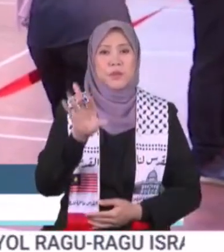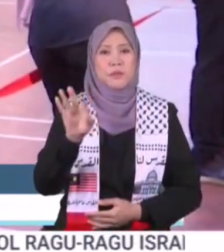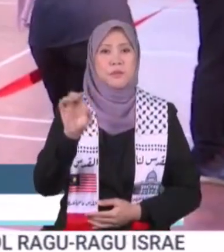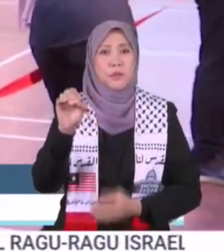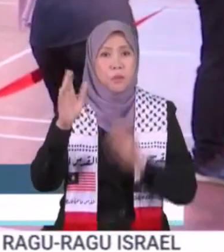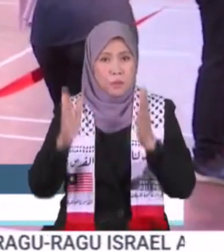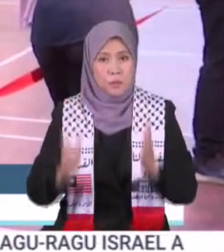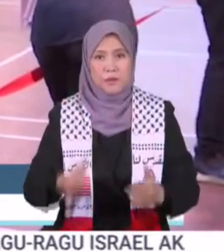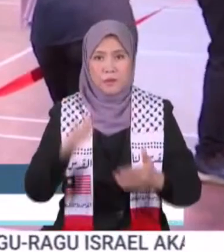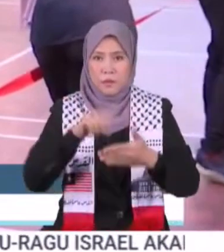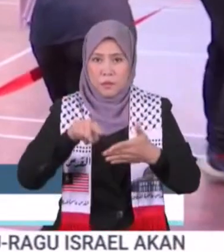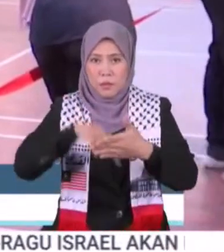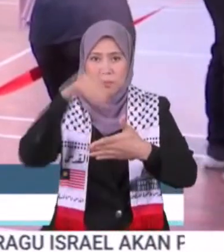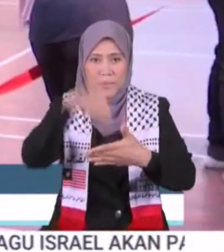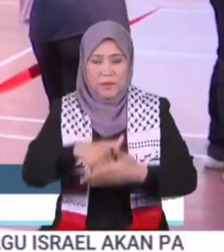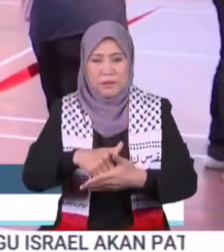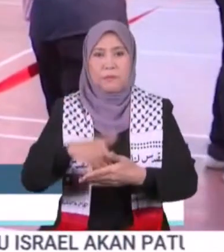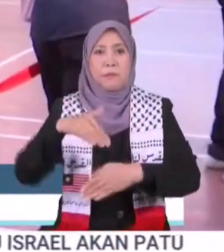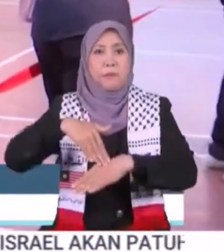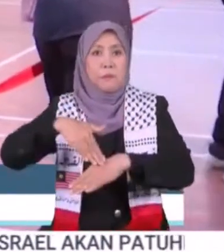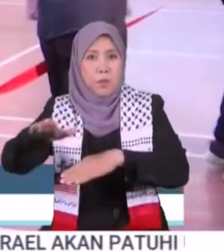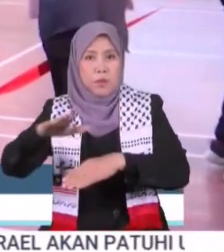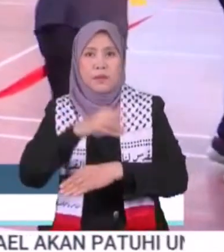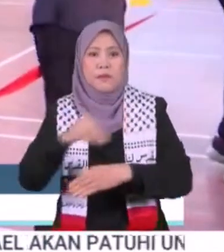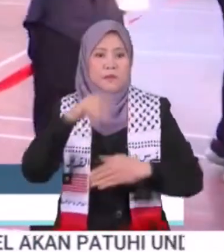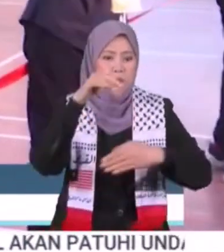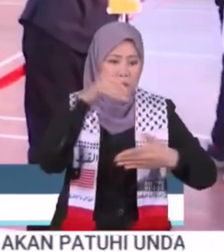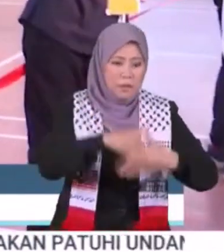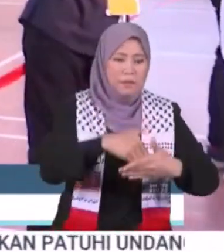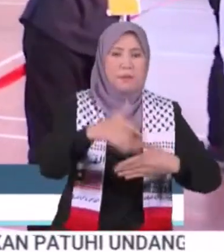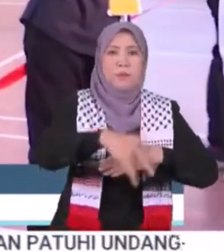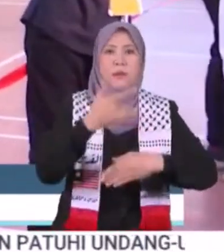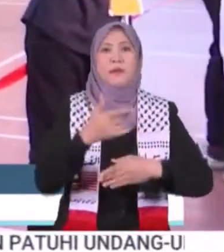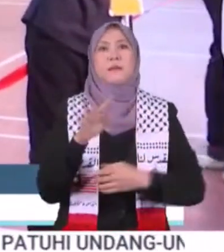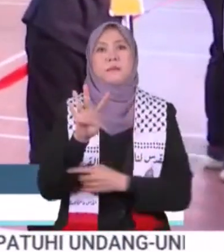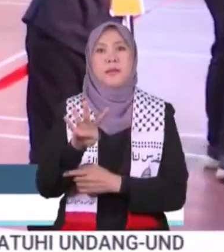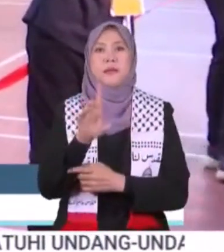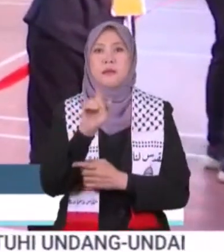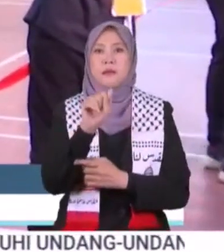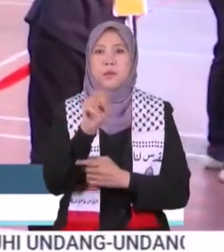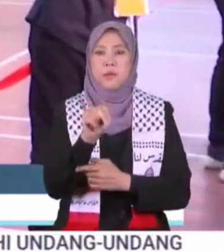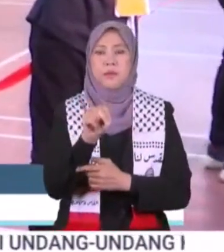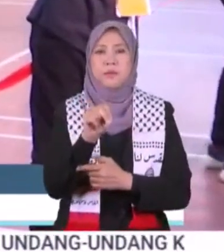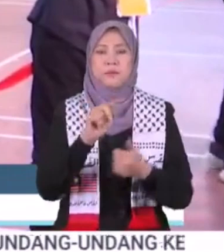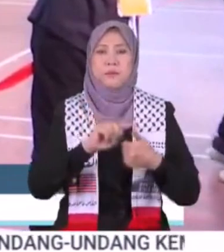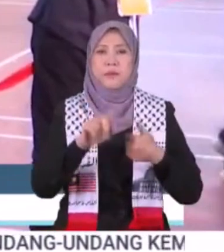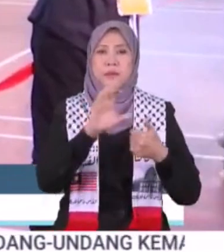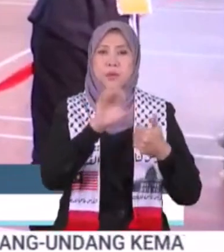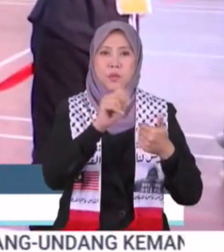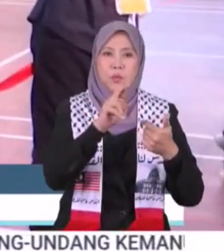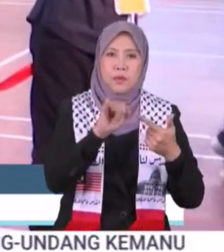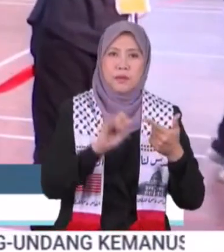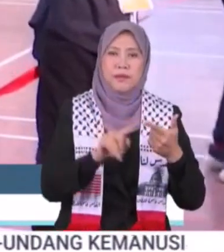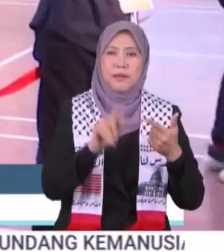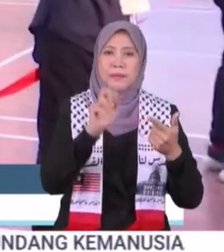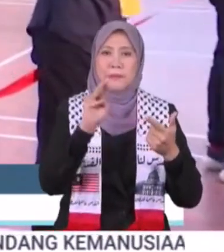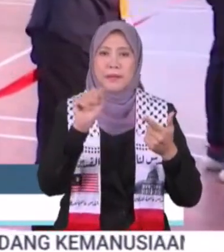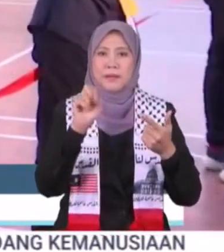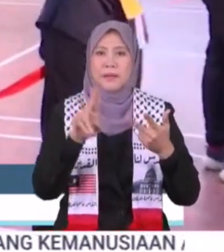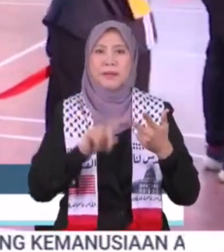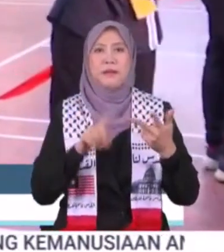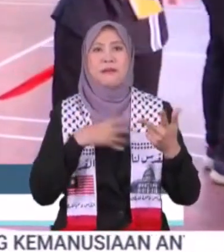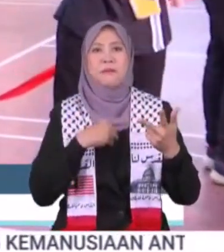141,790 pengundi termasuk undi pos dan undi awal membabitkan 4 don iaitu don cukai, don kemasik, don air putih